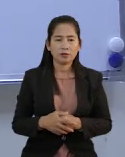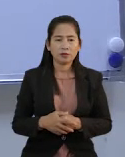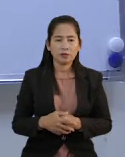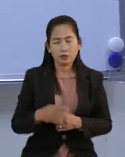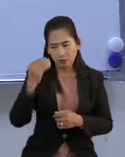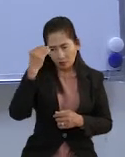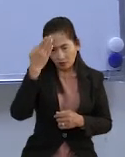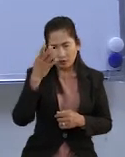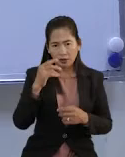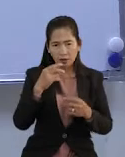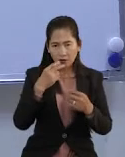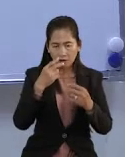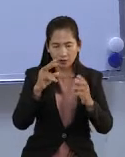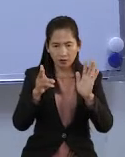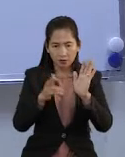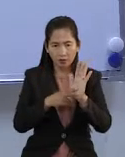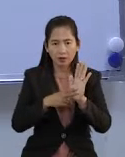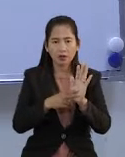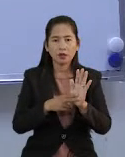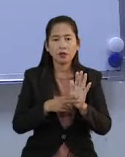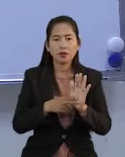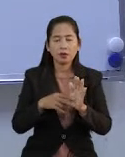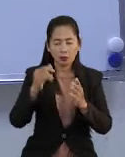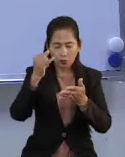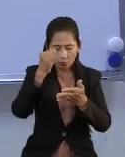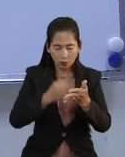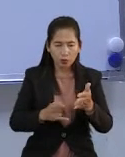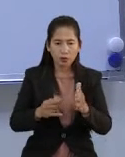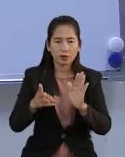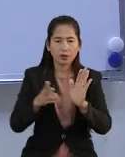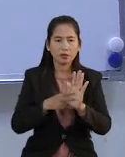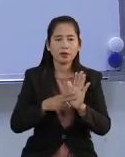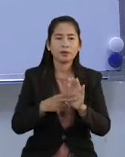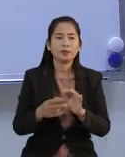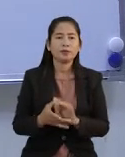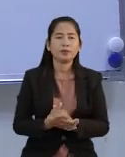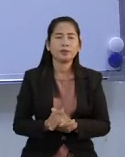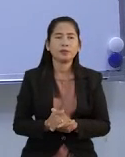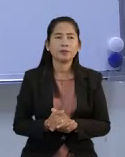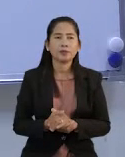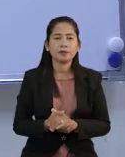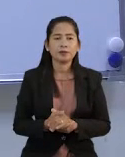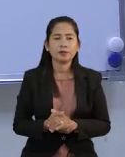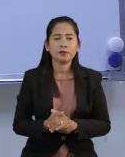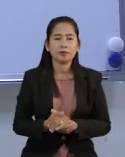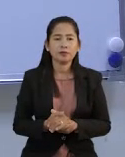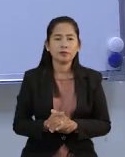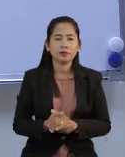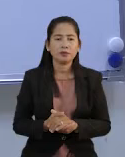đập bay ở khơi chữ bát nẹt rú nâng cục bọt cả đàn còn mới